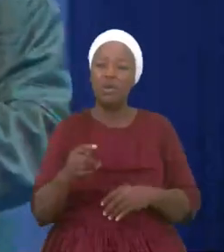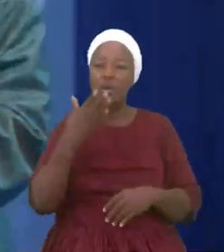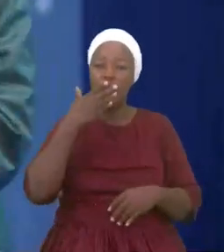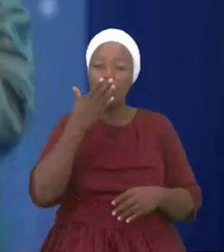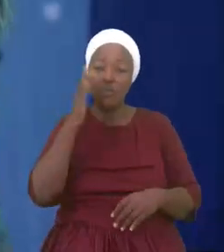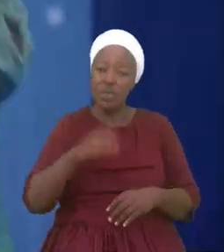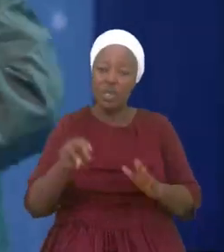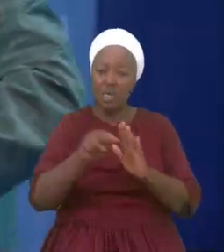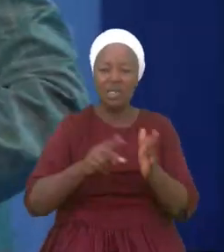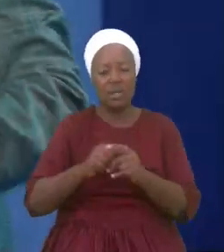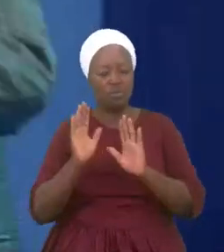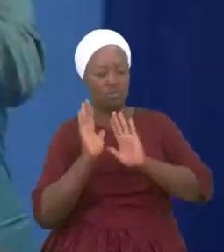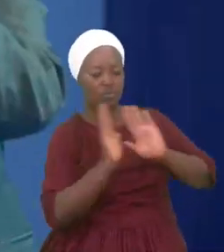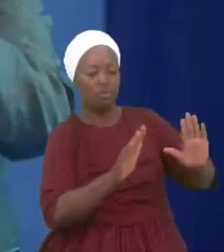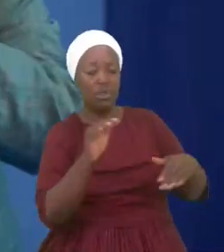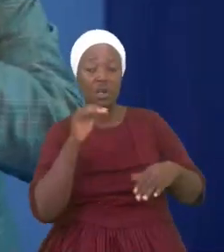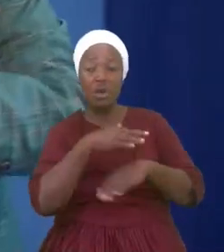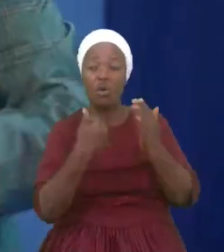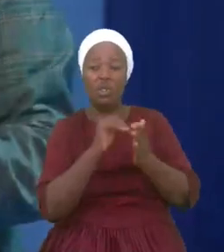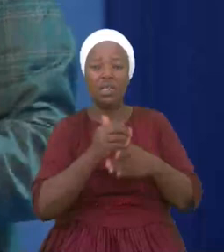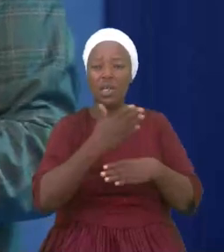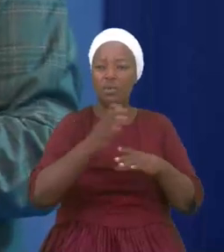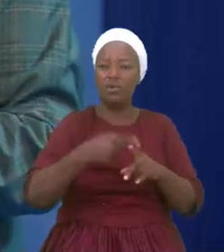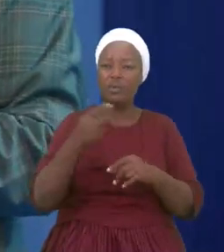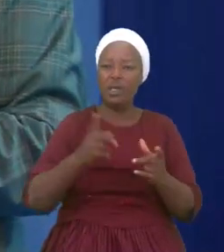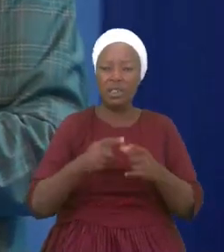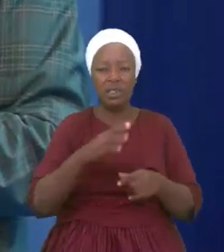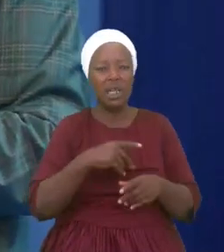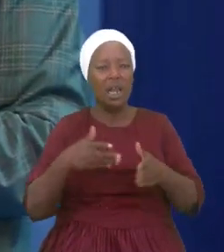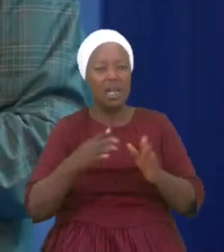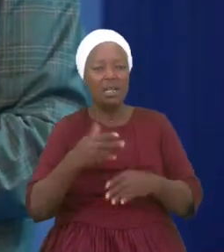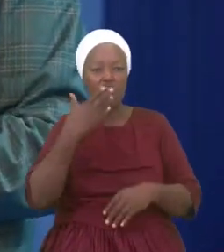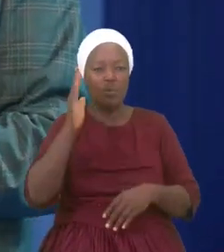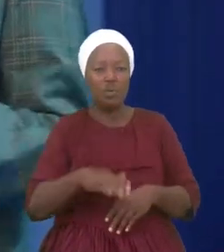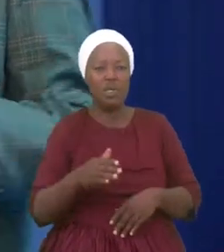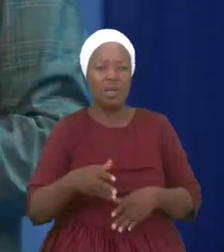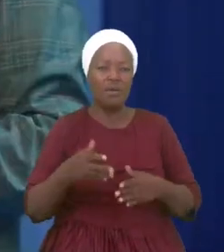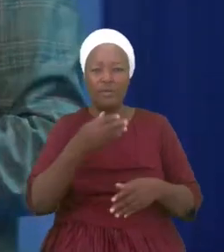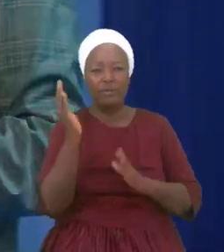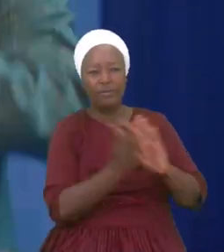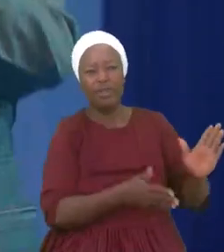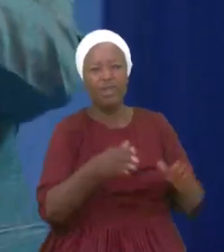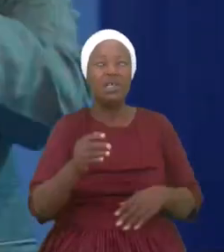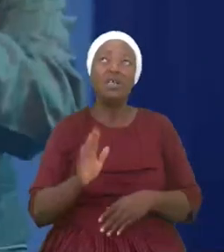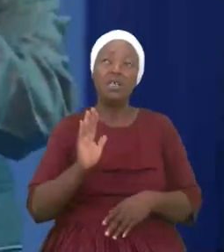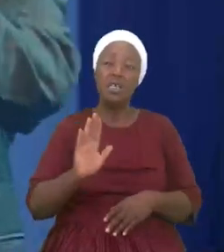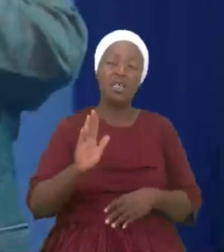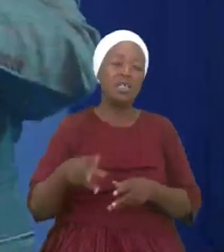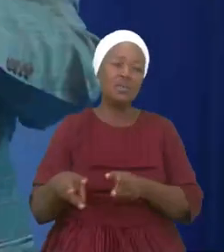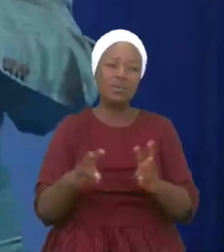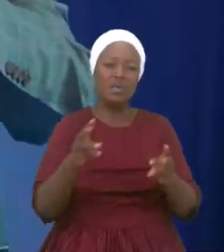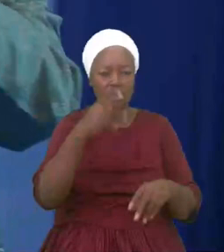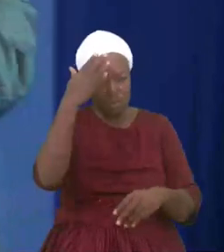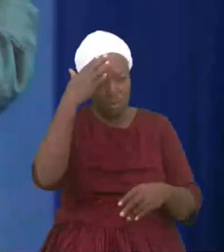ce que tu utilises comme instrument de méchanceté tu rejettes cela derrière toi et que le